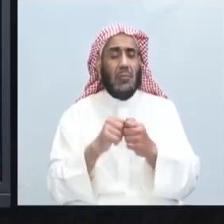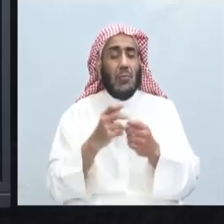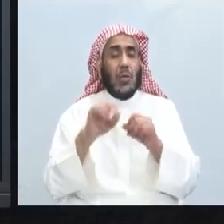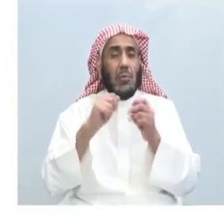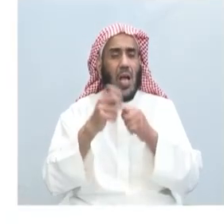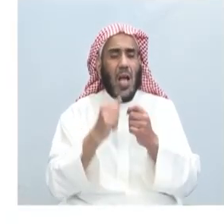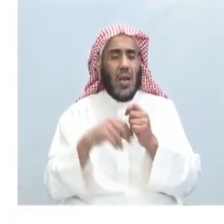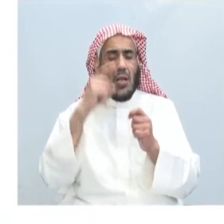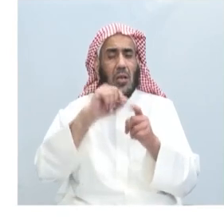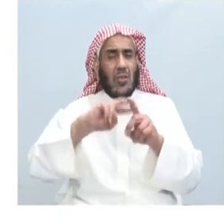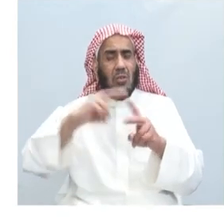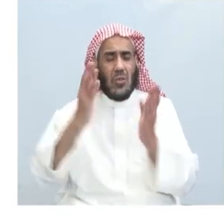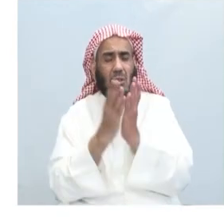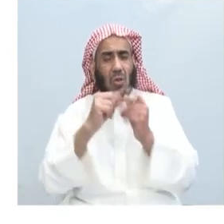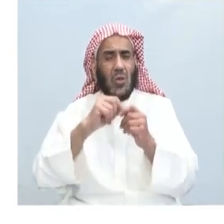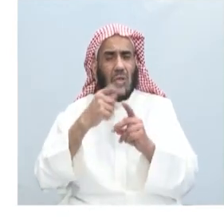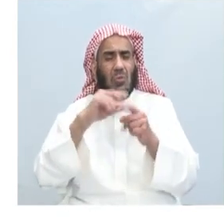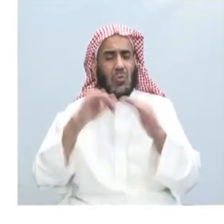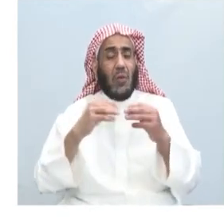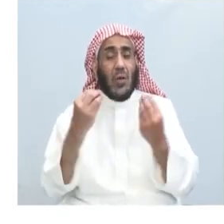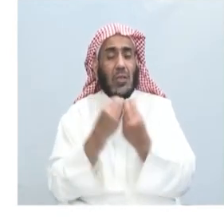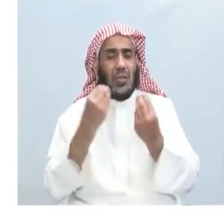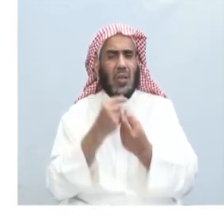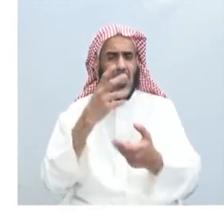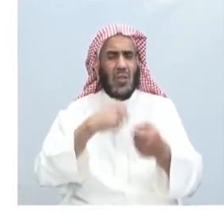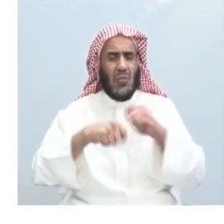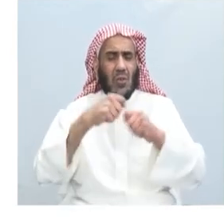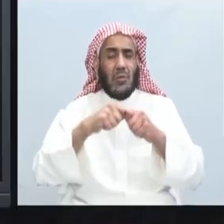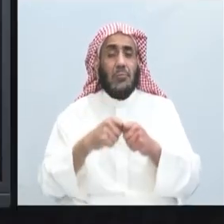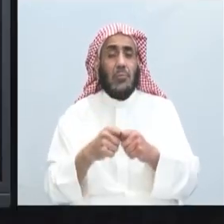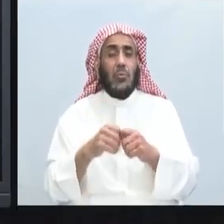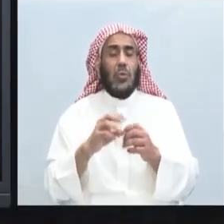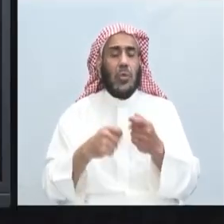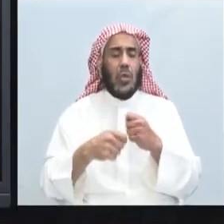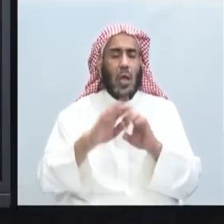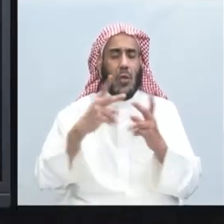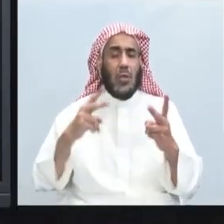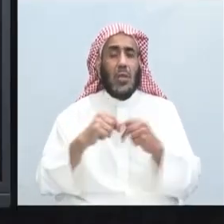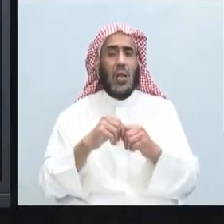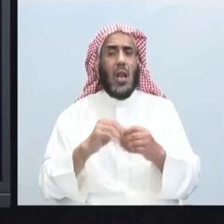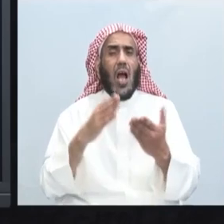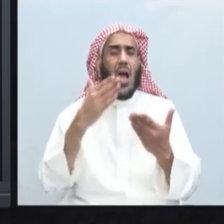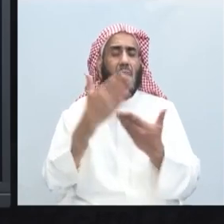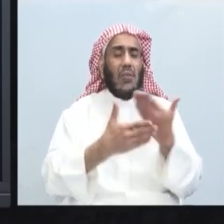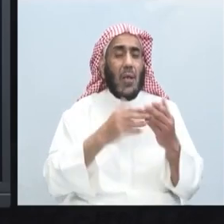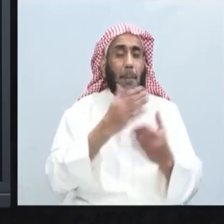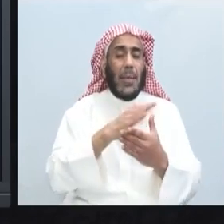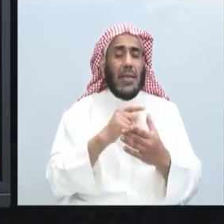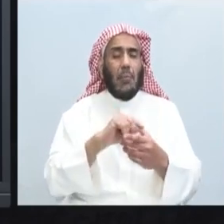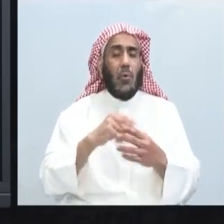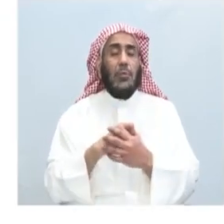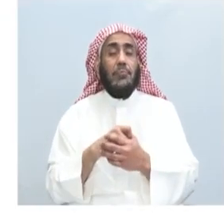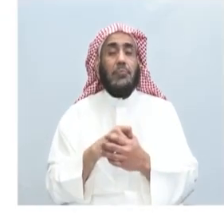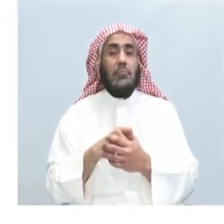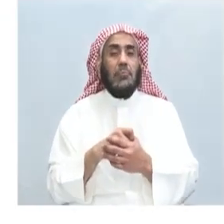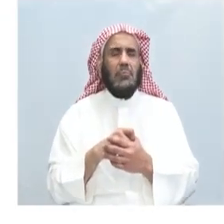تدرس تدرس تغيرات الحراره التي ترافق التفاعلات الكيميائيه كذلك التغيرات الحاله الفيزيائيه بين المواد